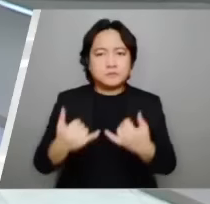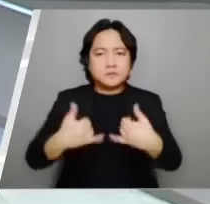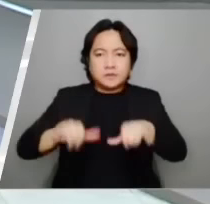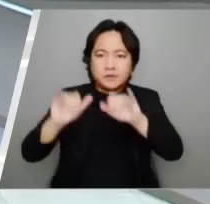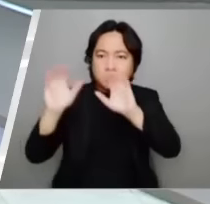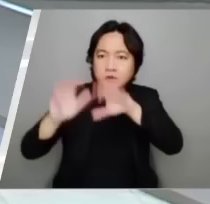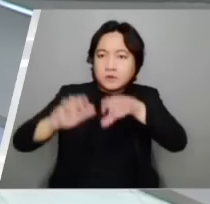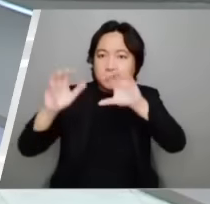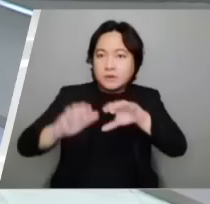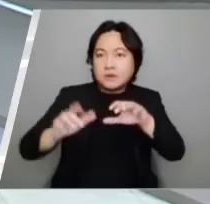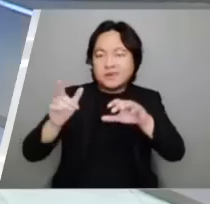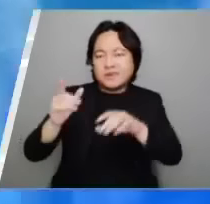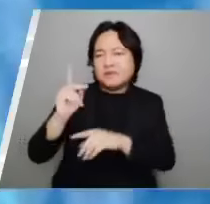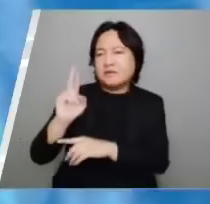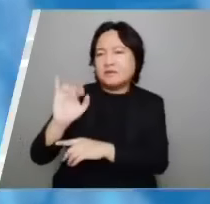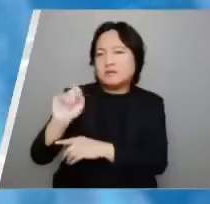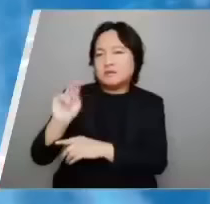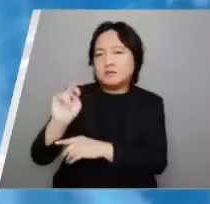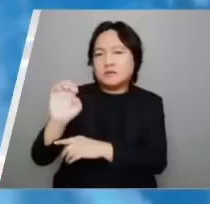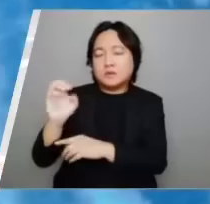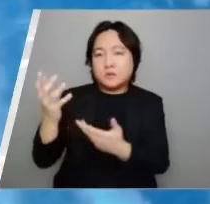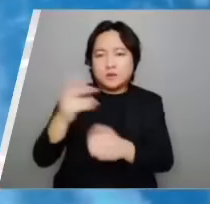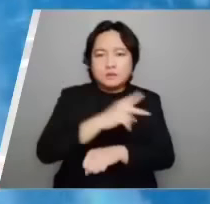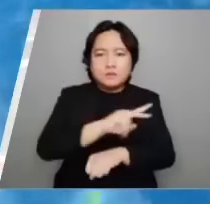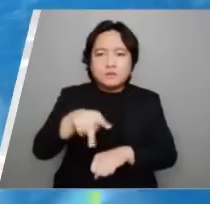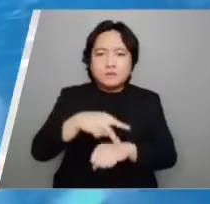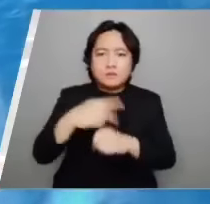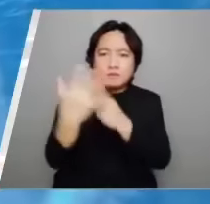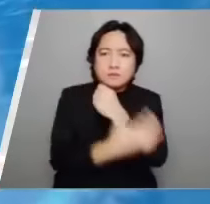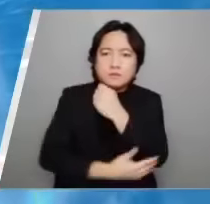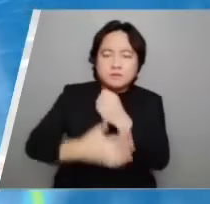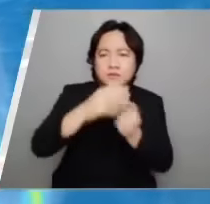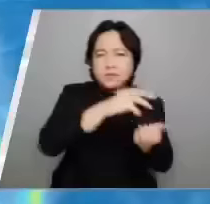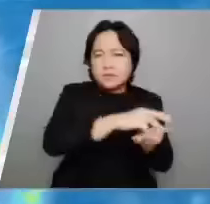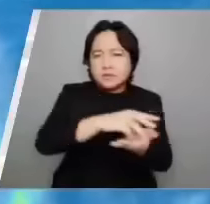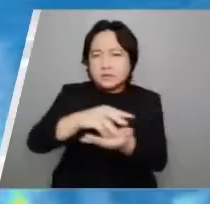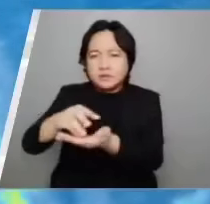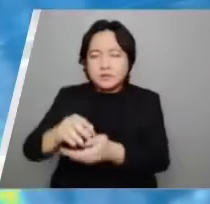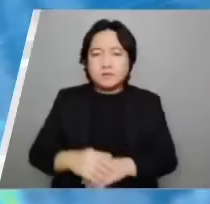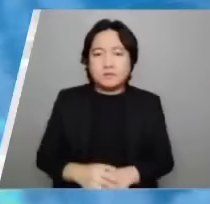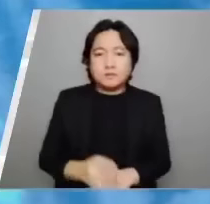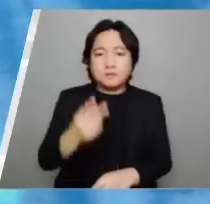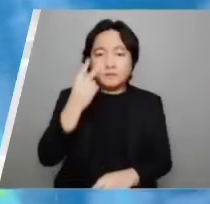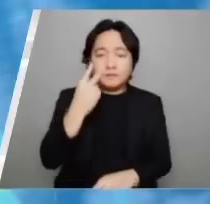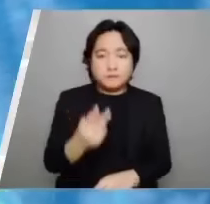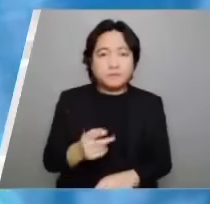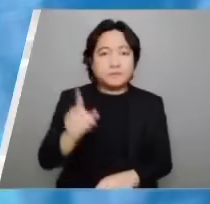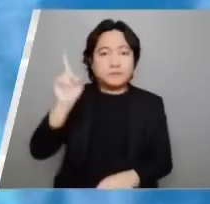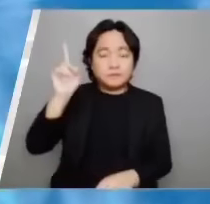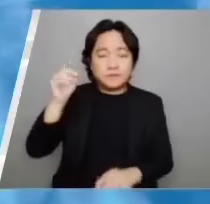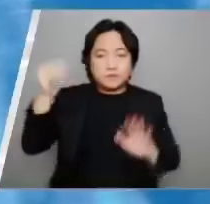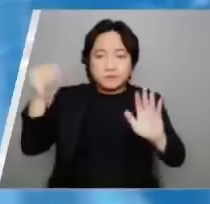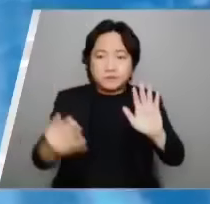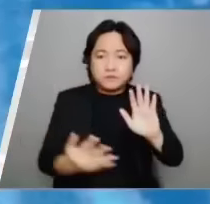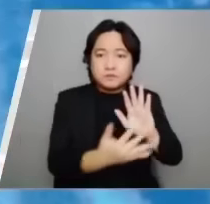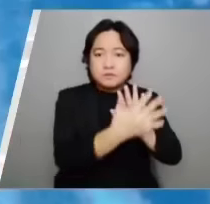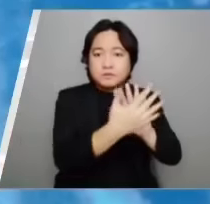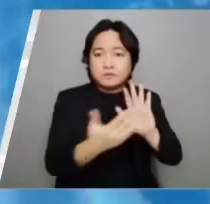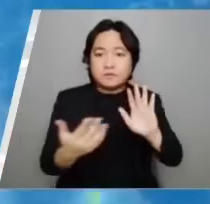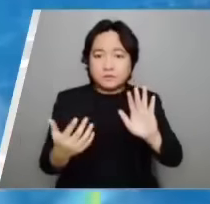maraming lugar sa bansa. Sa 8 p.m. Bulletin ng Pag-asa, huling namataan ang sentro ng Bagyong Christine sa coastal waters ng Bacnotan, La